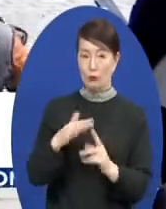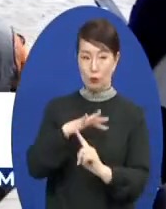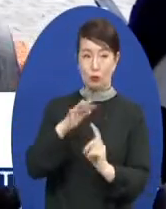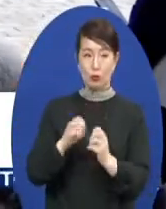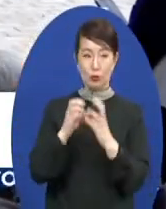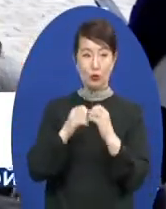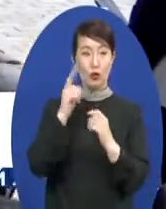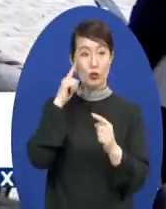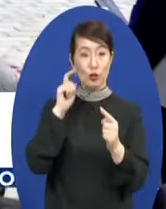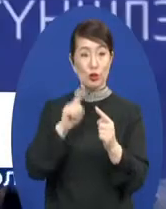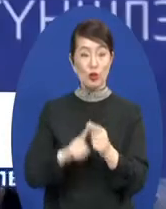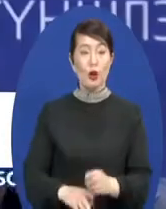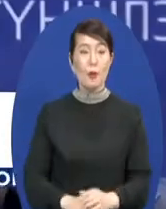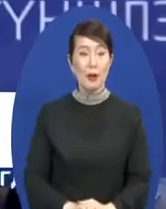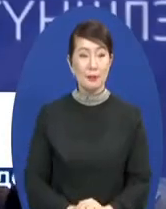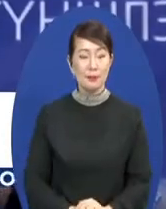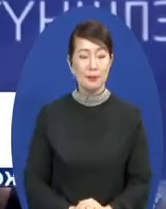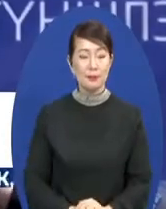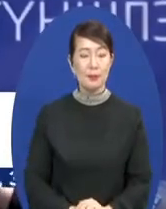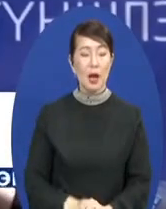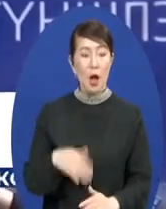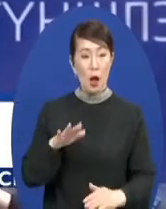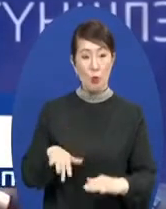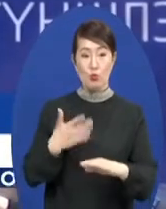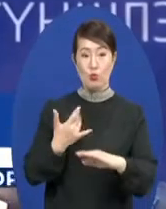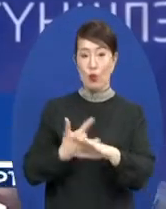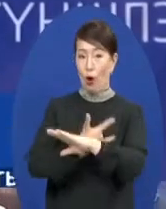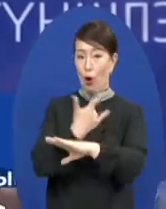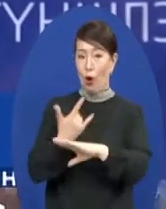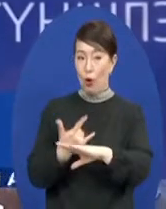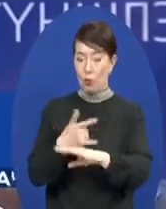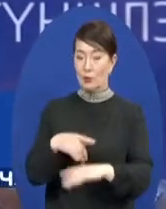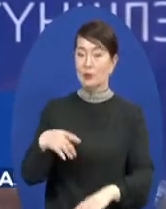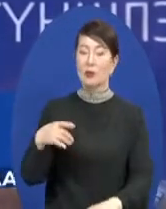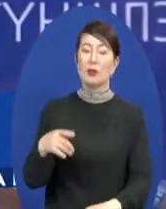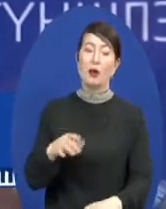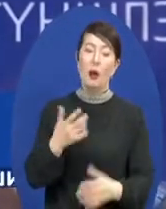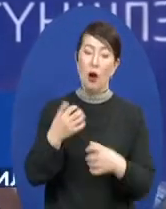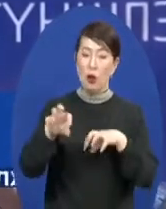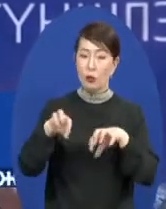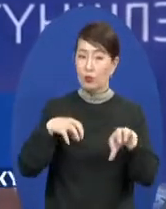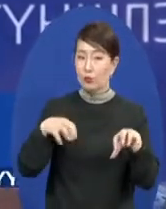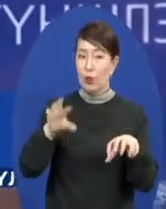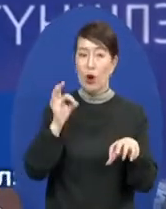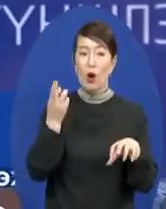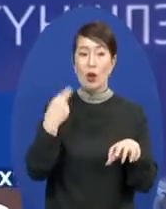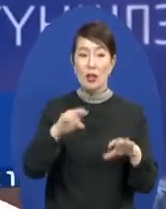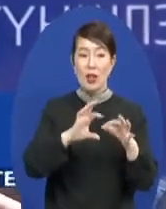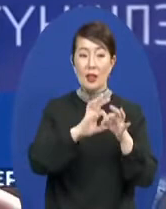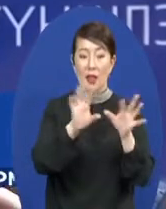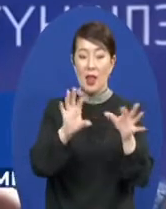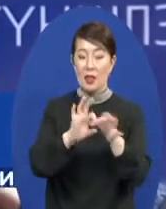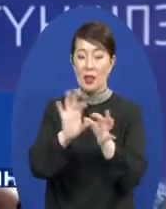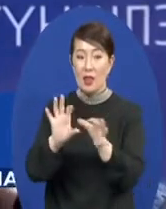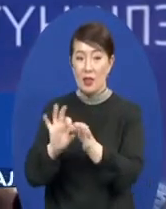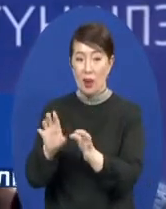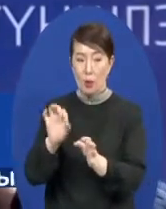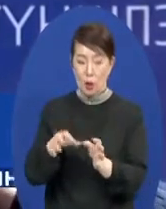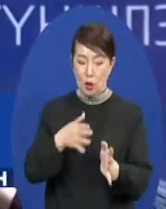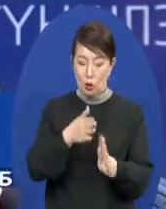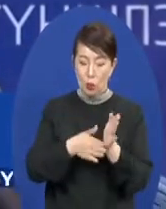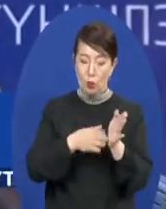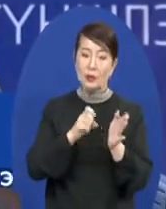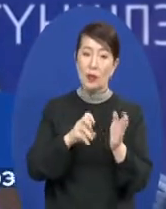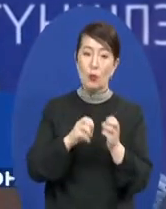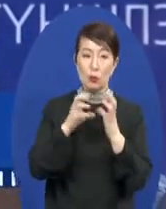нөхцөлийг бүрдүүлэхээр зорж байгаа. Өмнө нь гол одоо цаашдаа бид нар цагаан суур бусад олон ордууд нээгдэхэд одоо төмөр зам